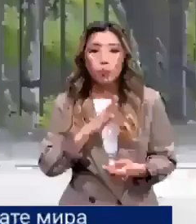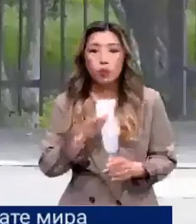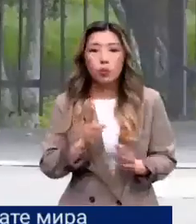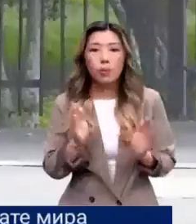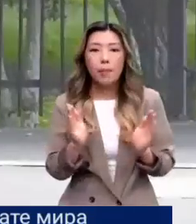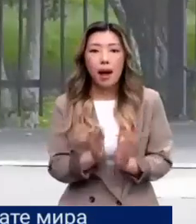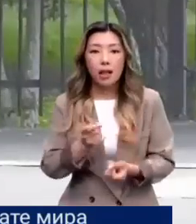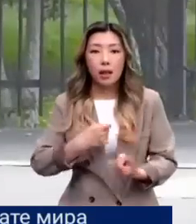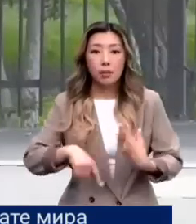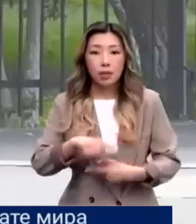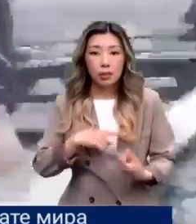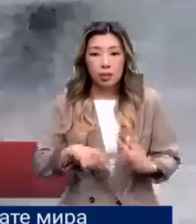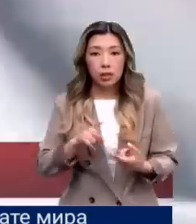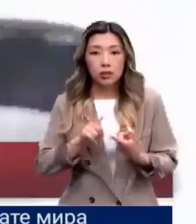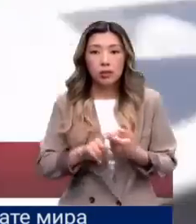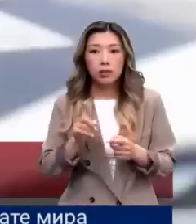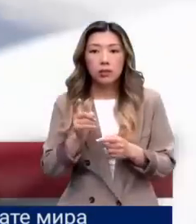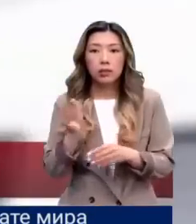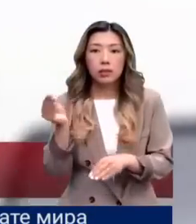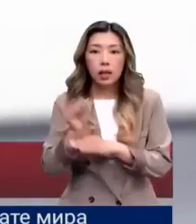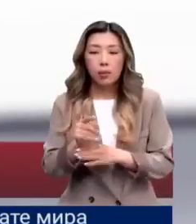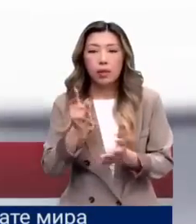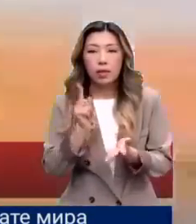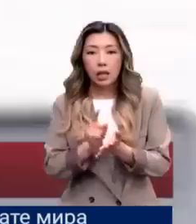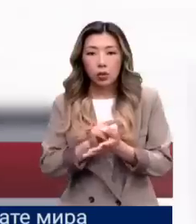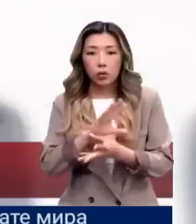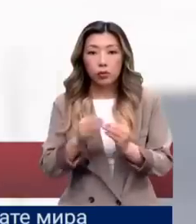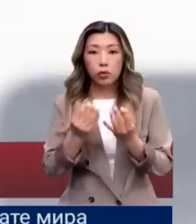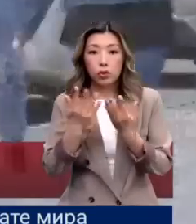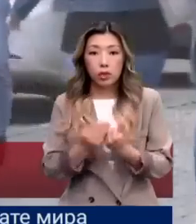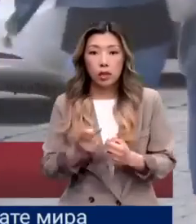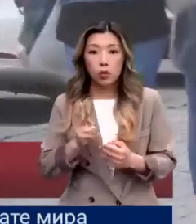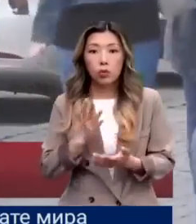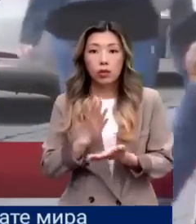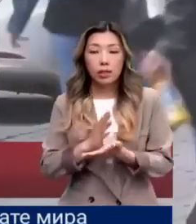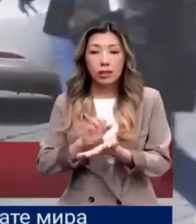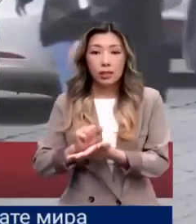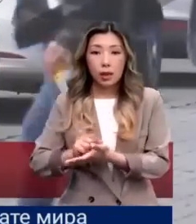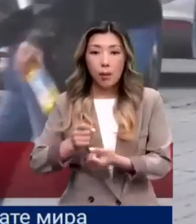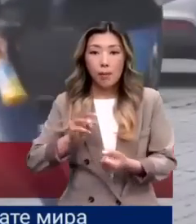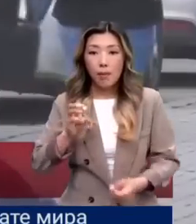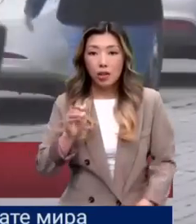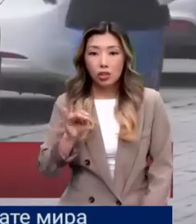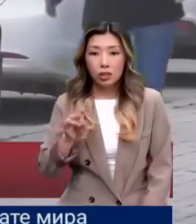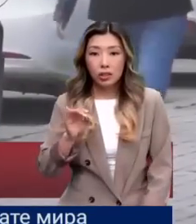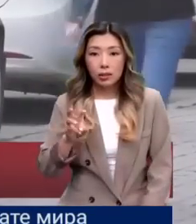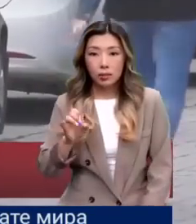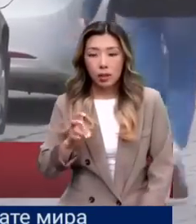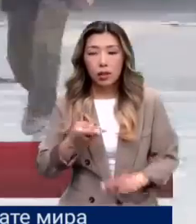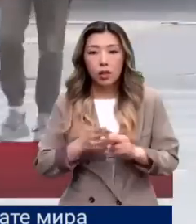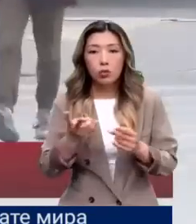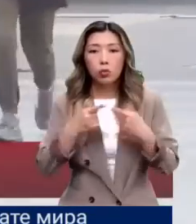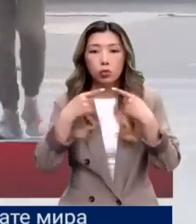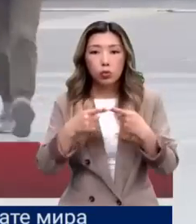средний уровень формируется с учетом премий, надбавок и налогов. Между тем, жилисмен Айкын Конуров отмечает, что необходимо строго определить